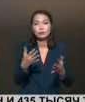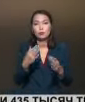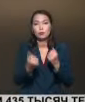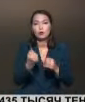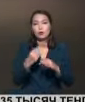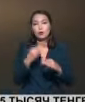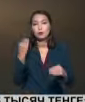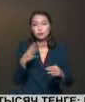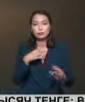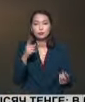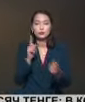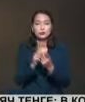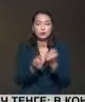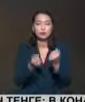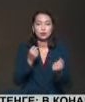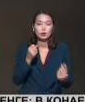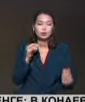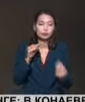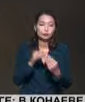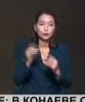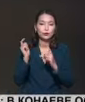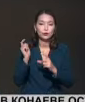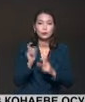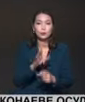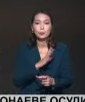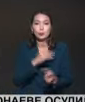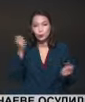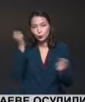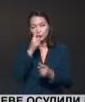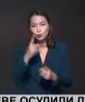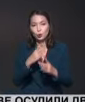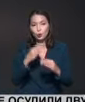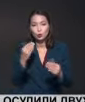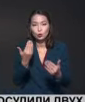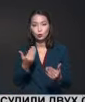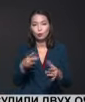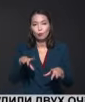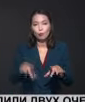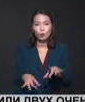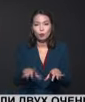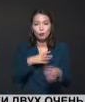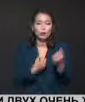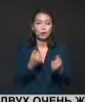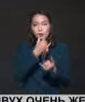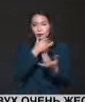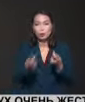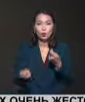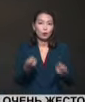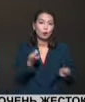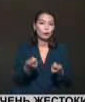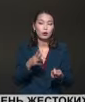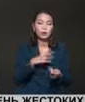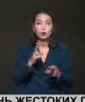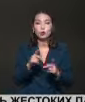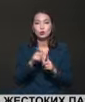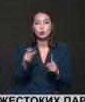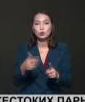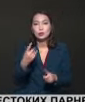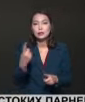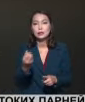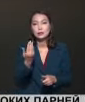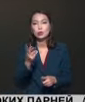вылетело на встречную полосу и столкнулось с фурой. Как выяснилось, у легковушки лопнуло колесо, и водитель не смог справиться с управлением. К слову, он